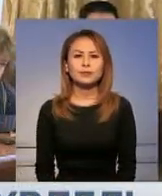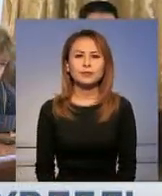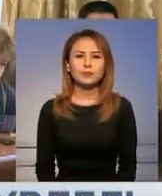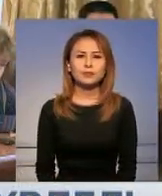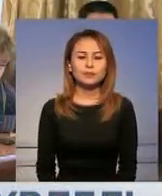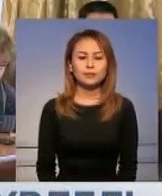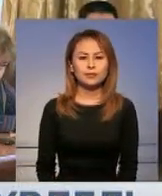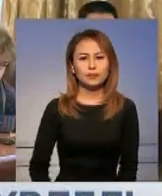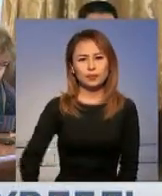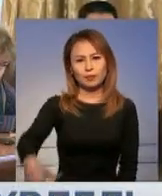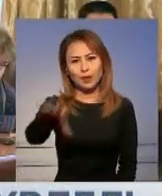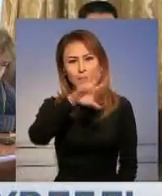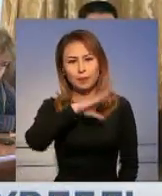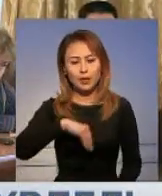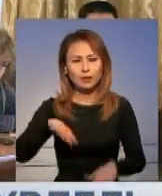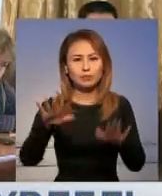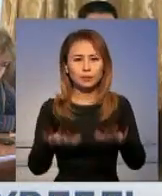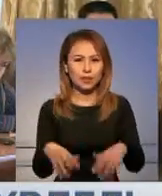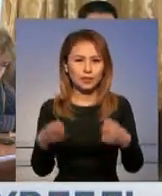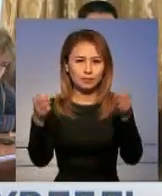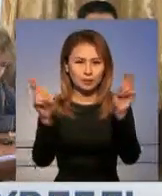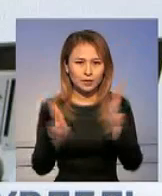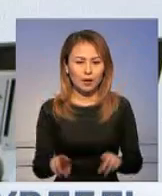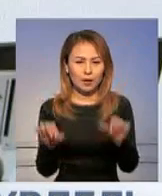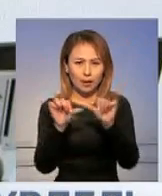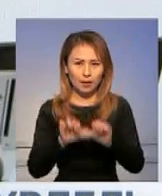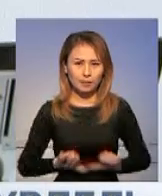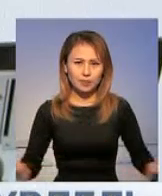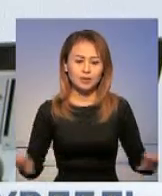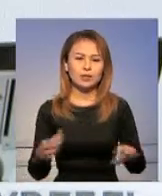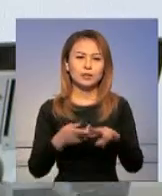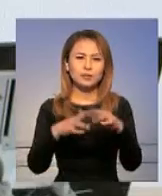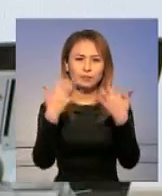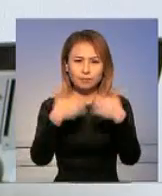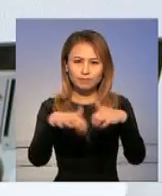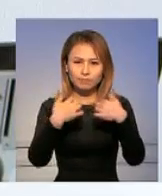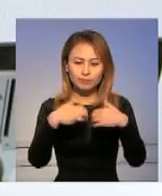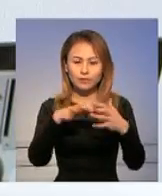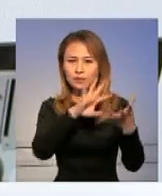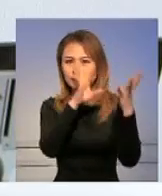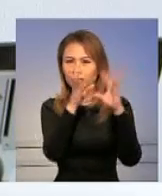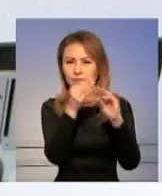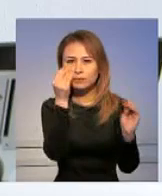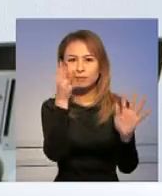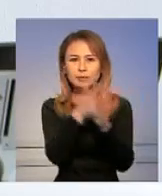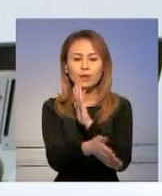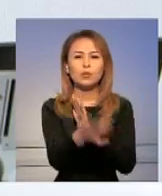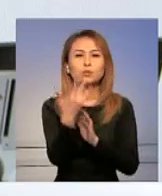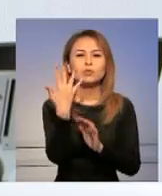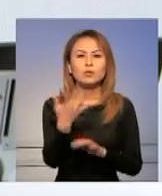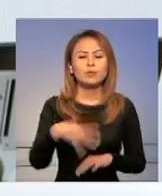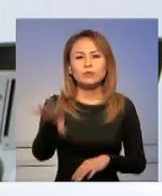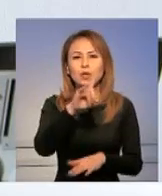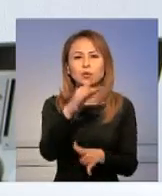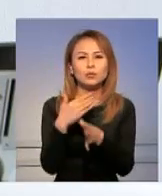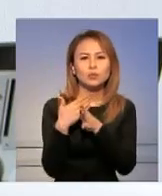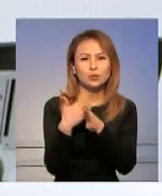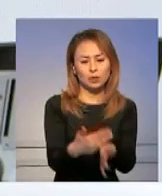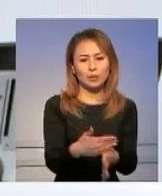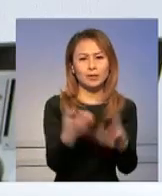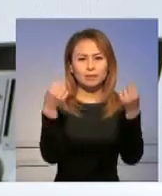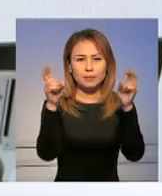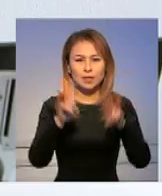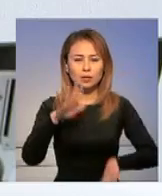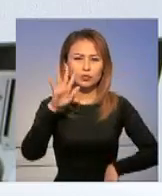Барлық жерде арнайы комиссия құрылып, шығынды есептеп жатыр. Қайырымдылық жасау үшін арнайы